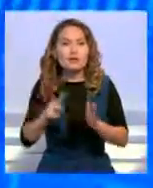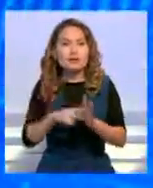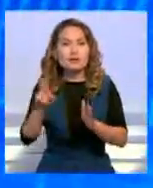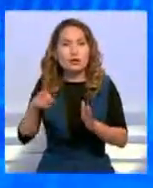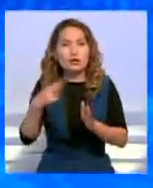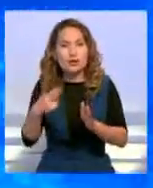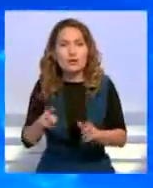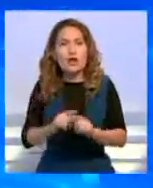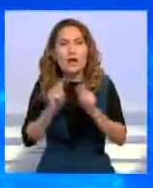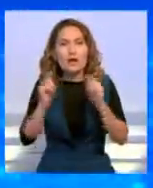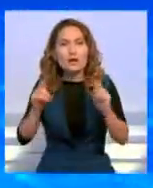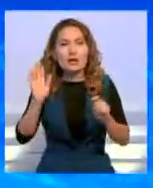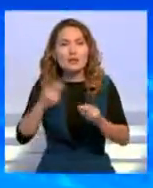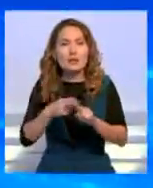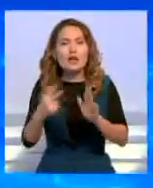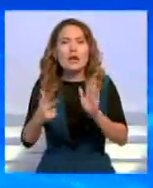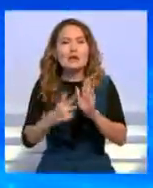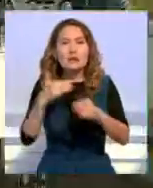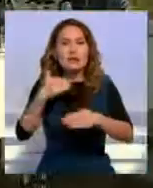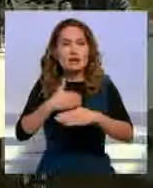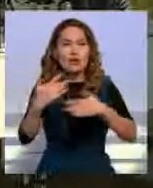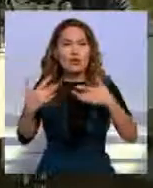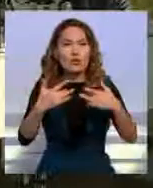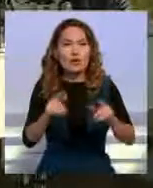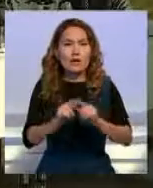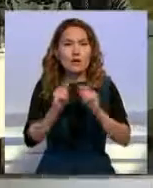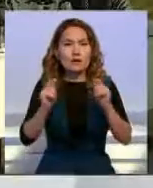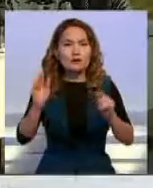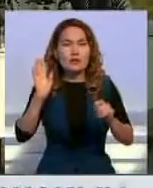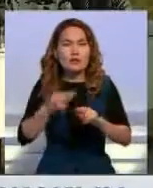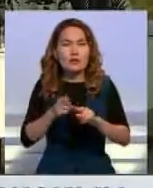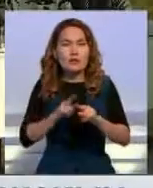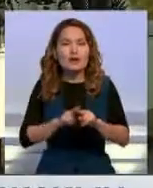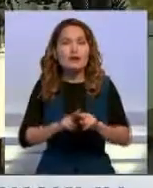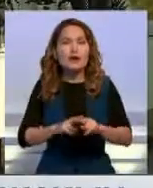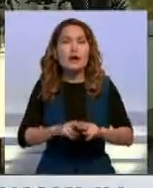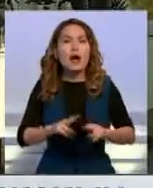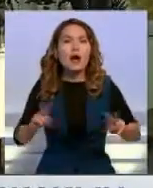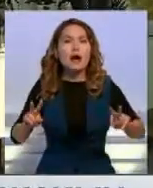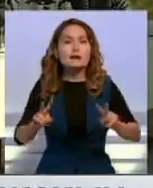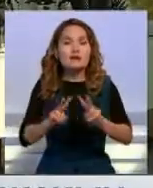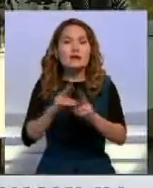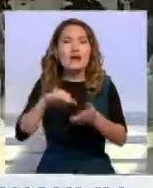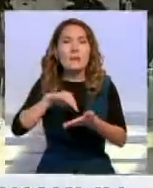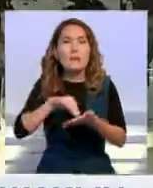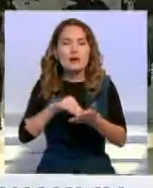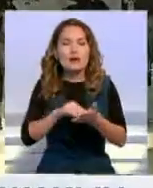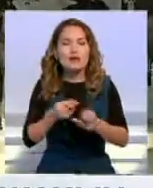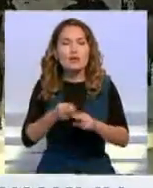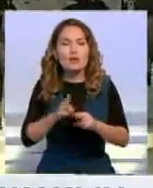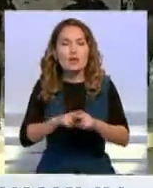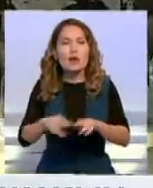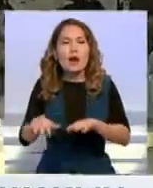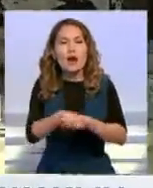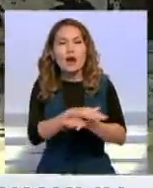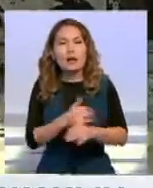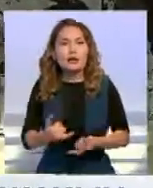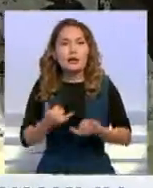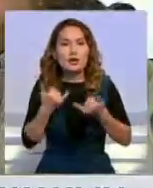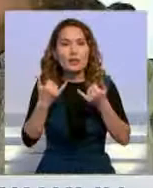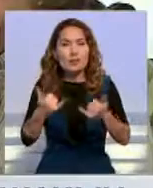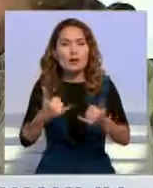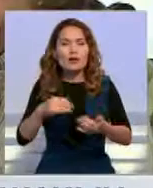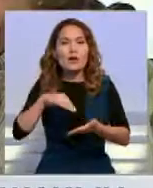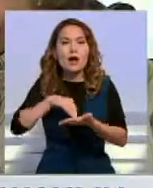22-28 желтоқсан аралығында 8 қойылым жоспарлаған. Астана балет осы орайда алғаш рет көрермендер үшін 3 актілі